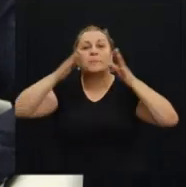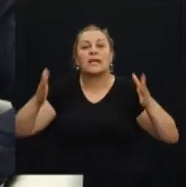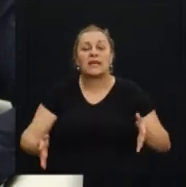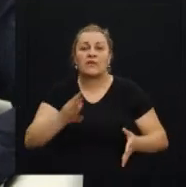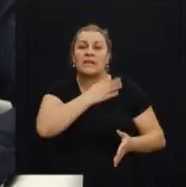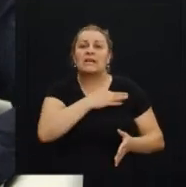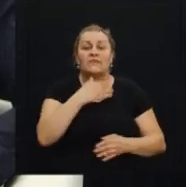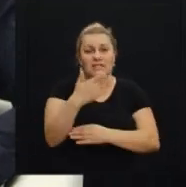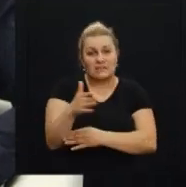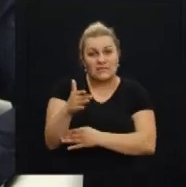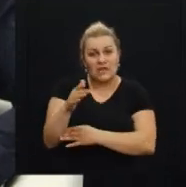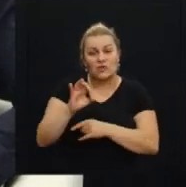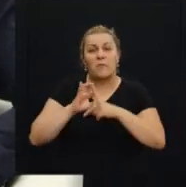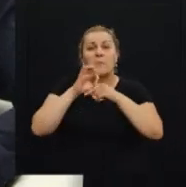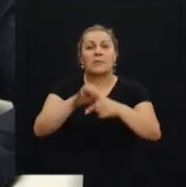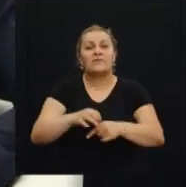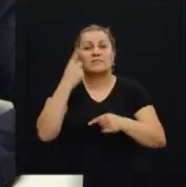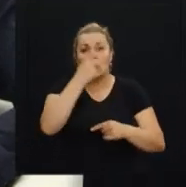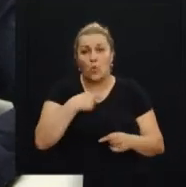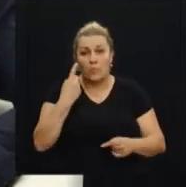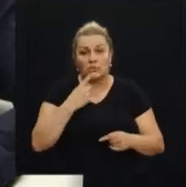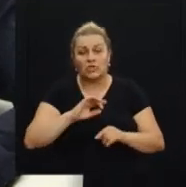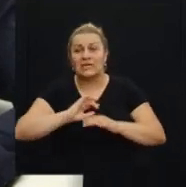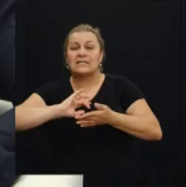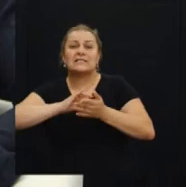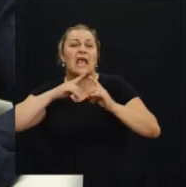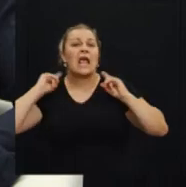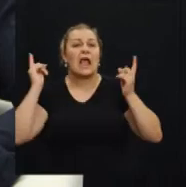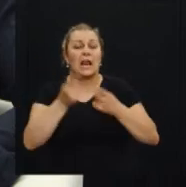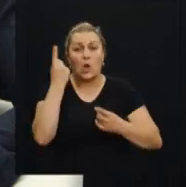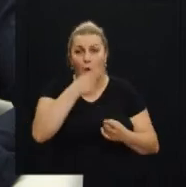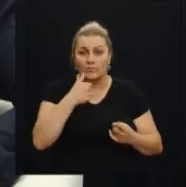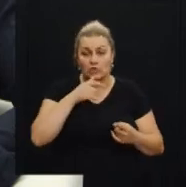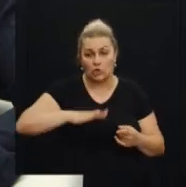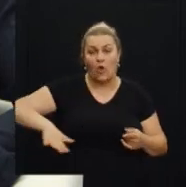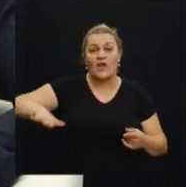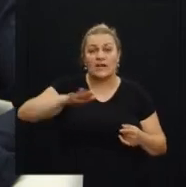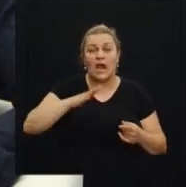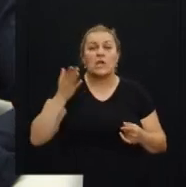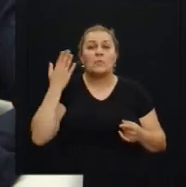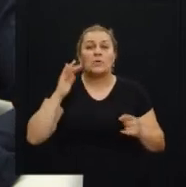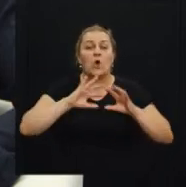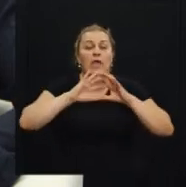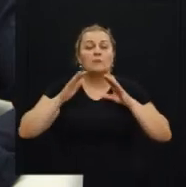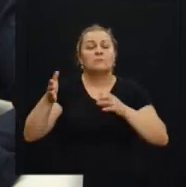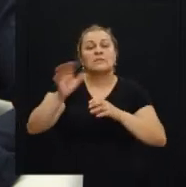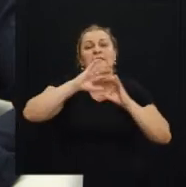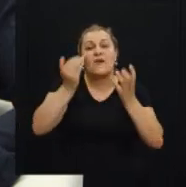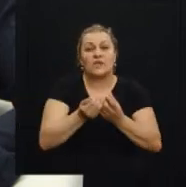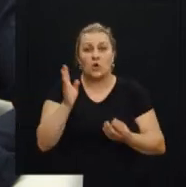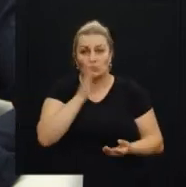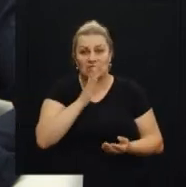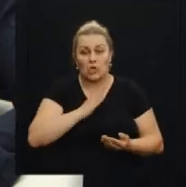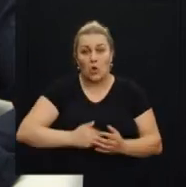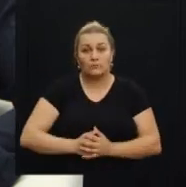hrvatskim stjegovima je dovezeno u Omiš, cijeli Omiš, i ovaj kraj bio je Stipe zavijen u crno.